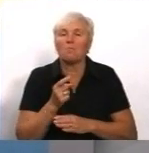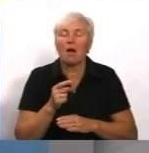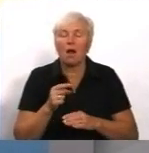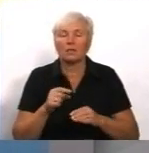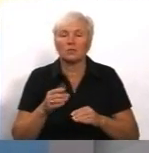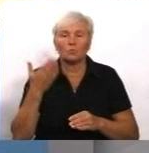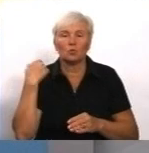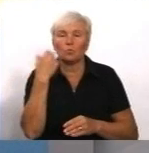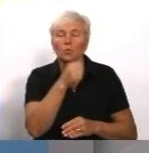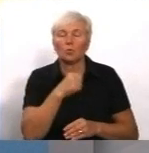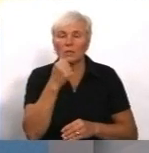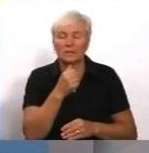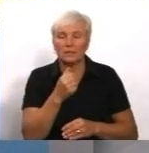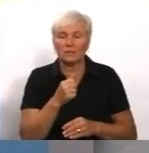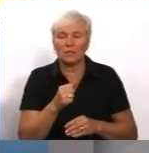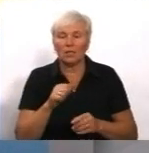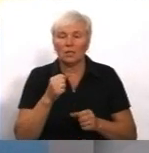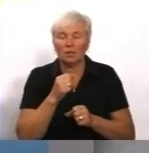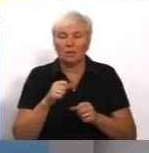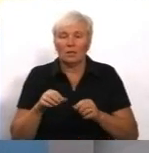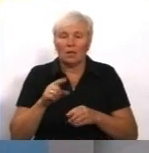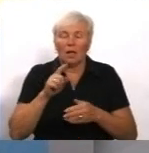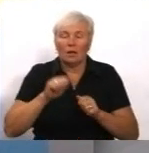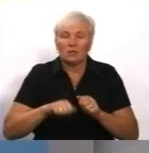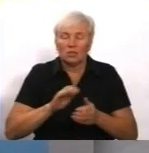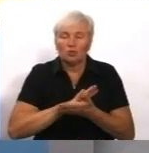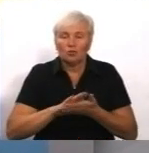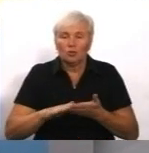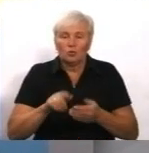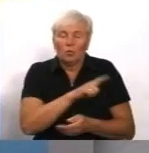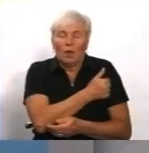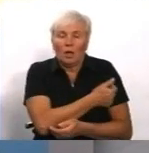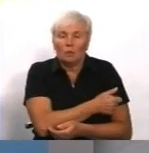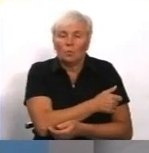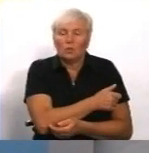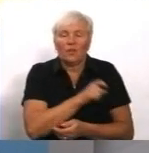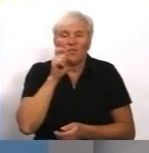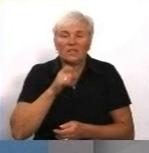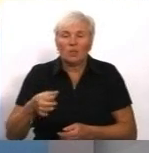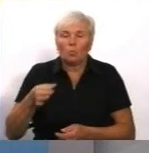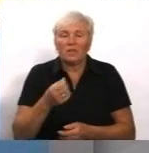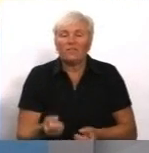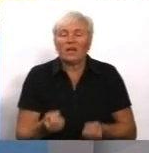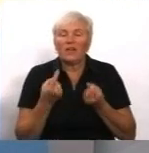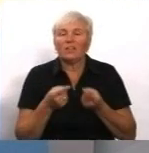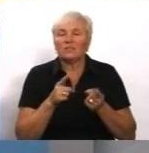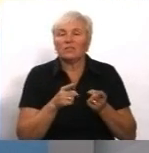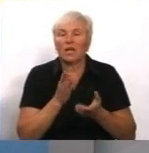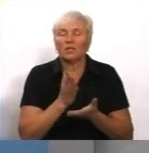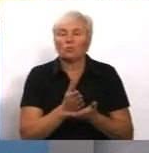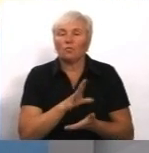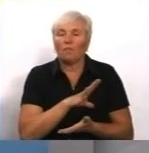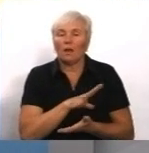році відкрили лабораторію, фітосанітарну лабораторію у Вінницькій області. Виявляється, вона існувала на